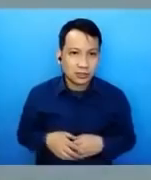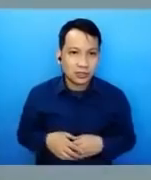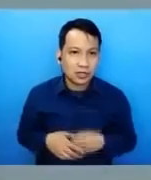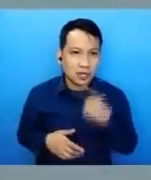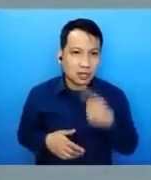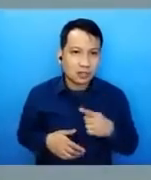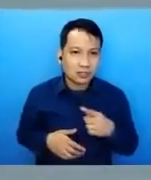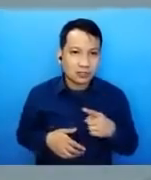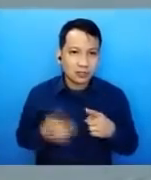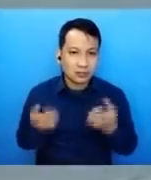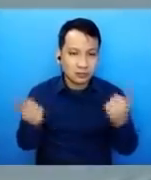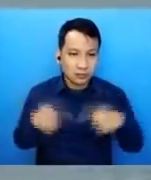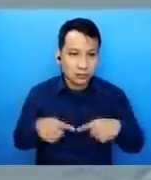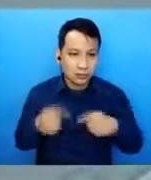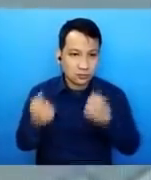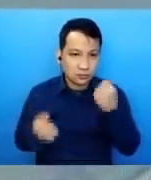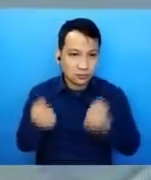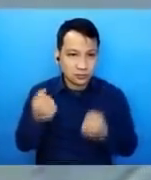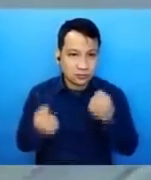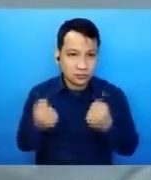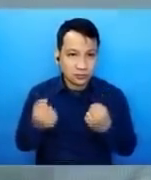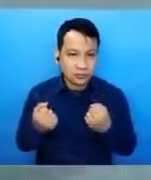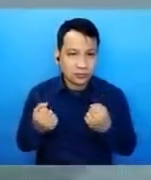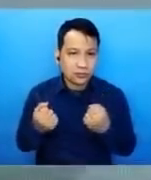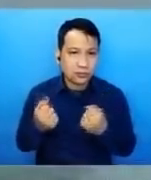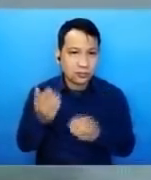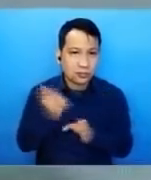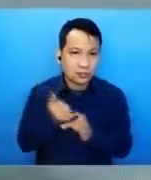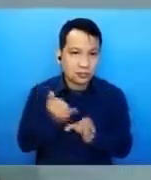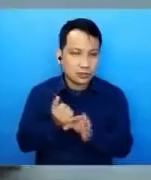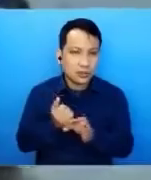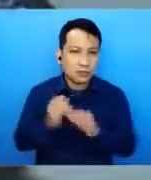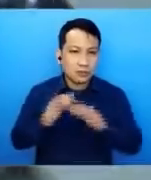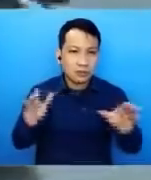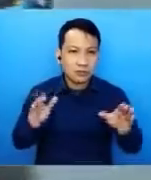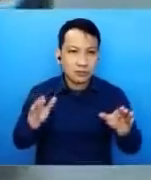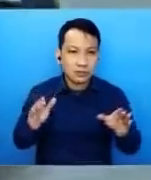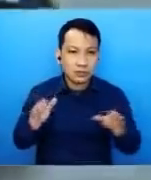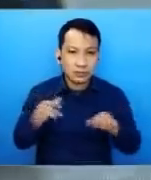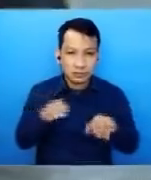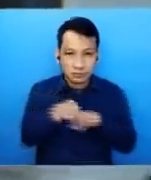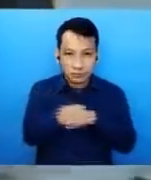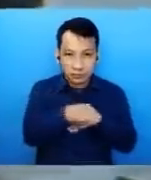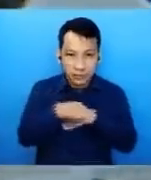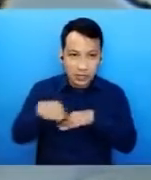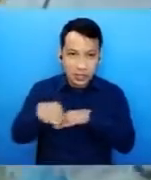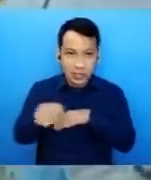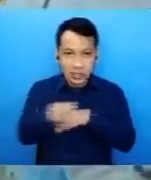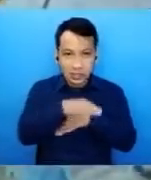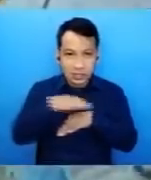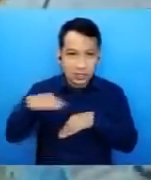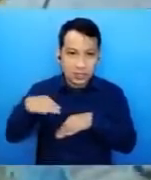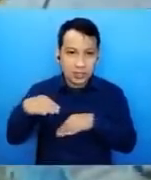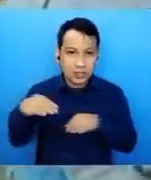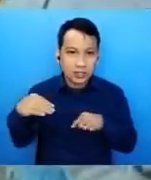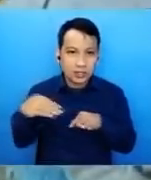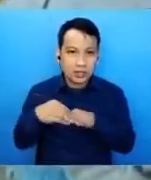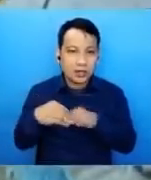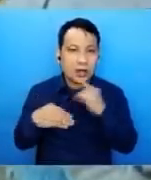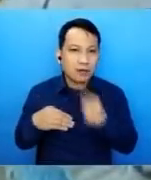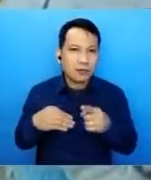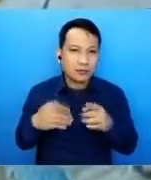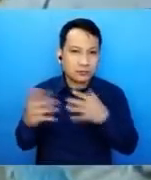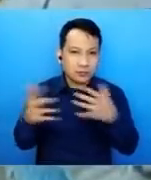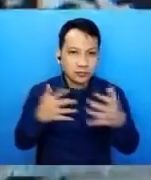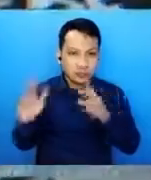ng pagkakataon ng driver na paandar rin ng jeep. Pero imbis na paabante, paatras ang andar nito. Dito na nagkagulo ang mga